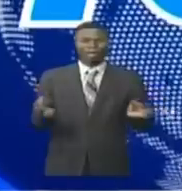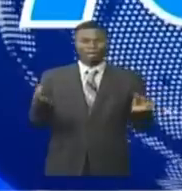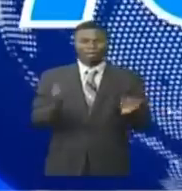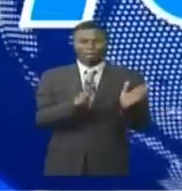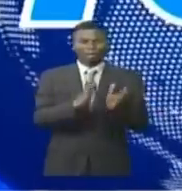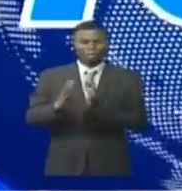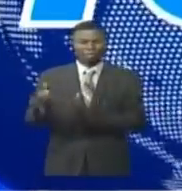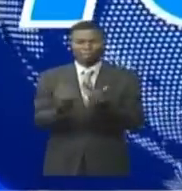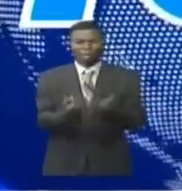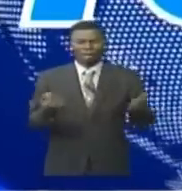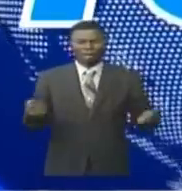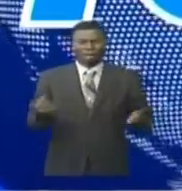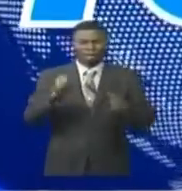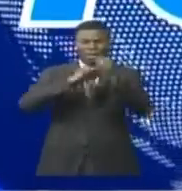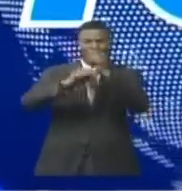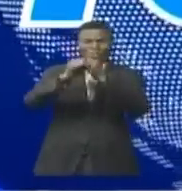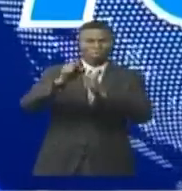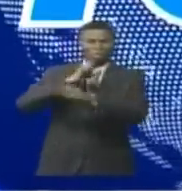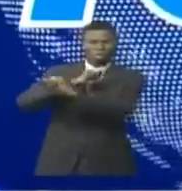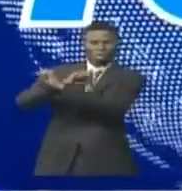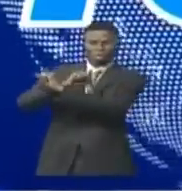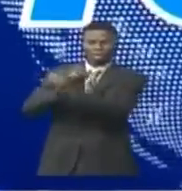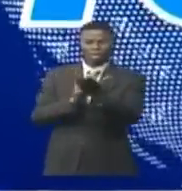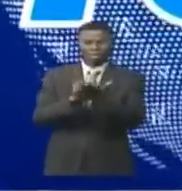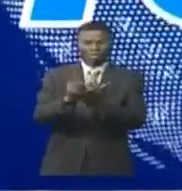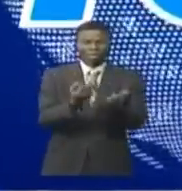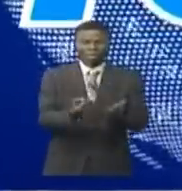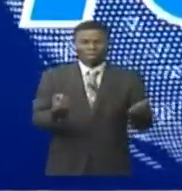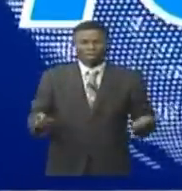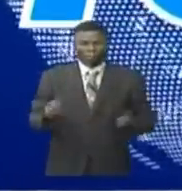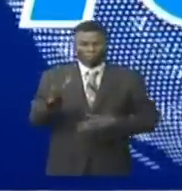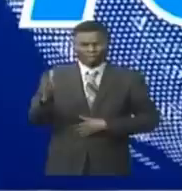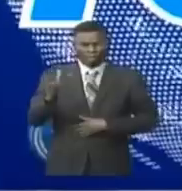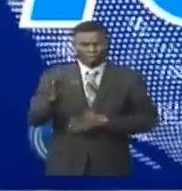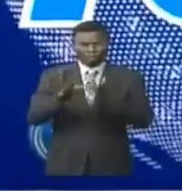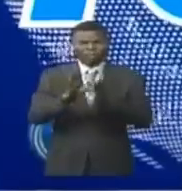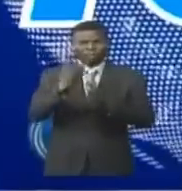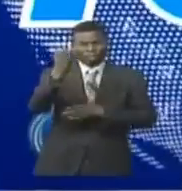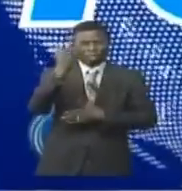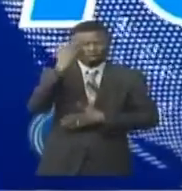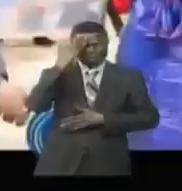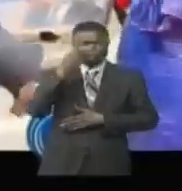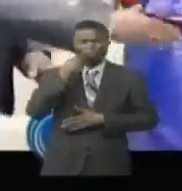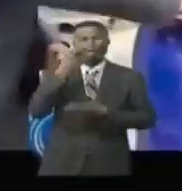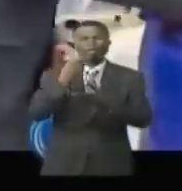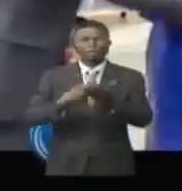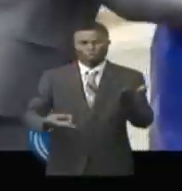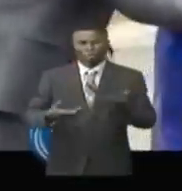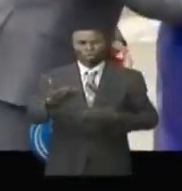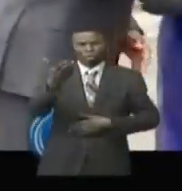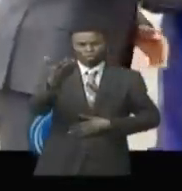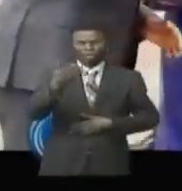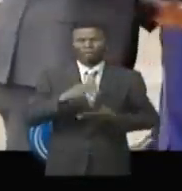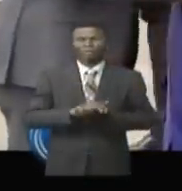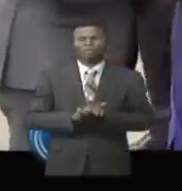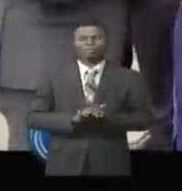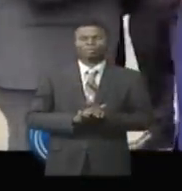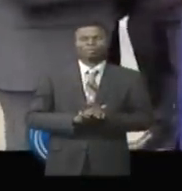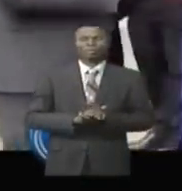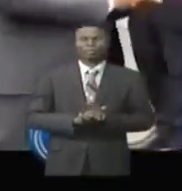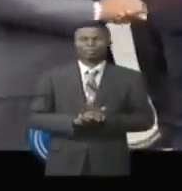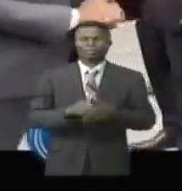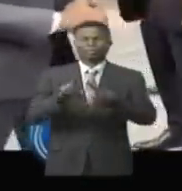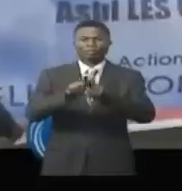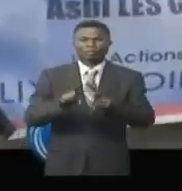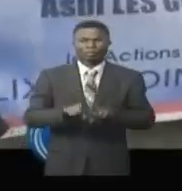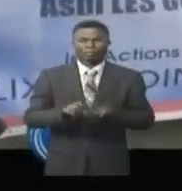destinée à la promotion et protection des droits de l'enfant. Patti Tondouango a signé ce reportage. Qu'est-ce qui est fait? Qu'est-ce qui reste à